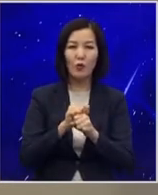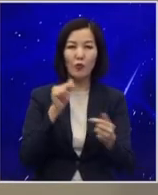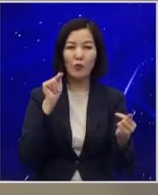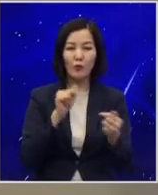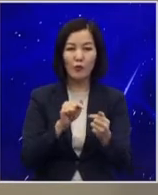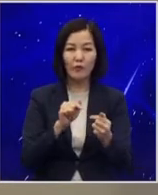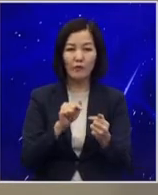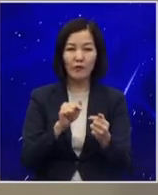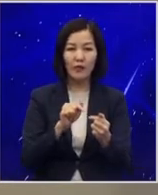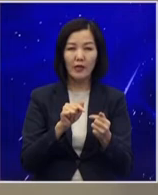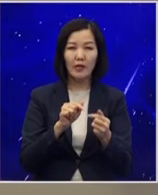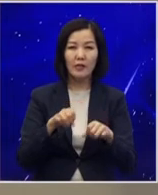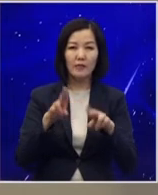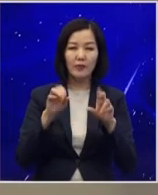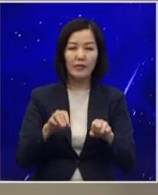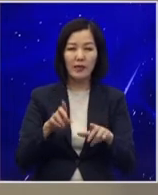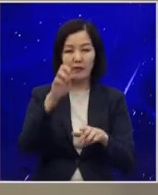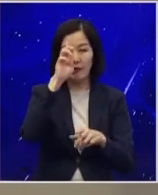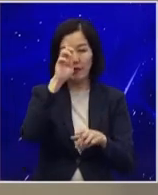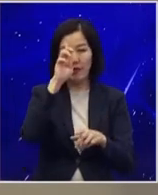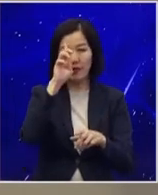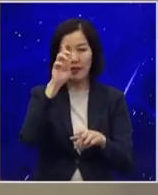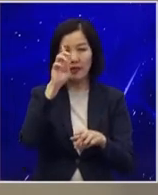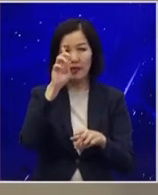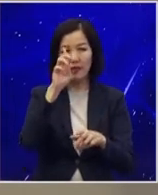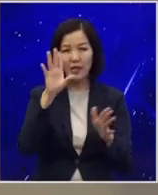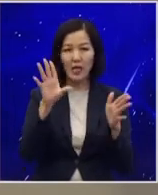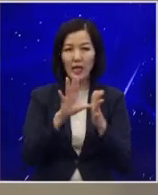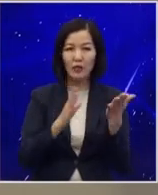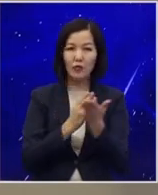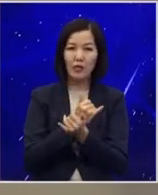және арнайы мынау мемлекеттік электрондық